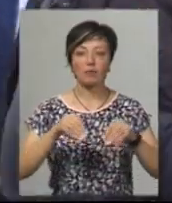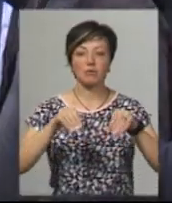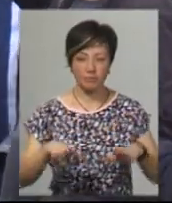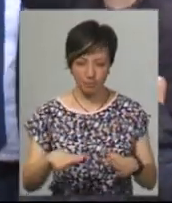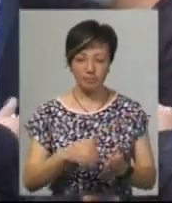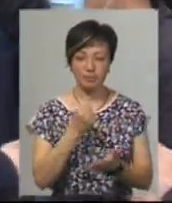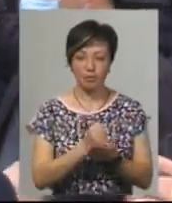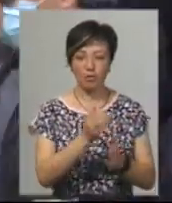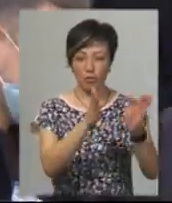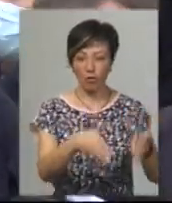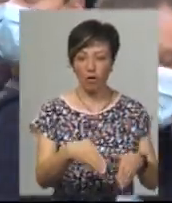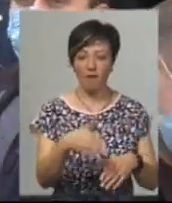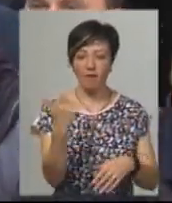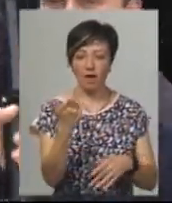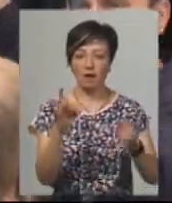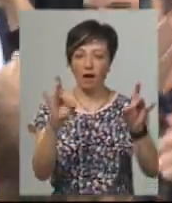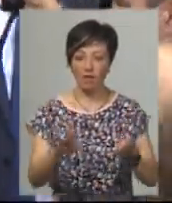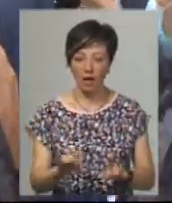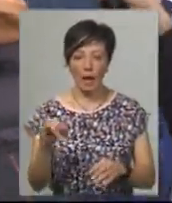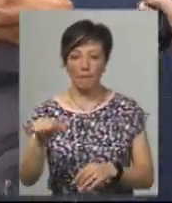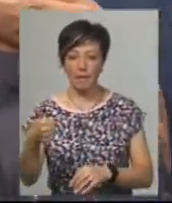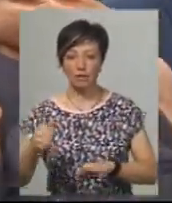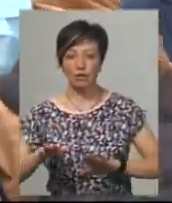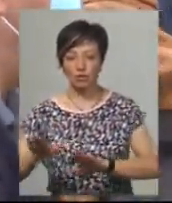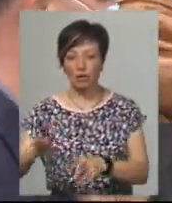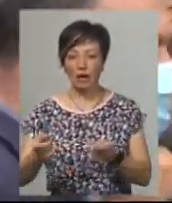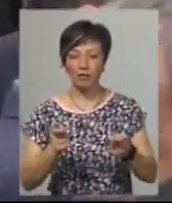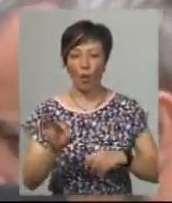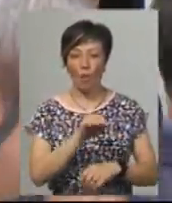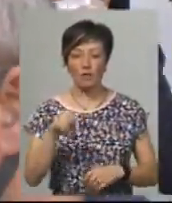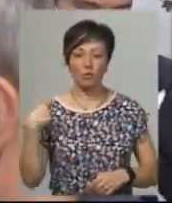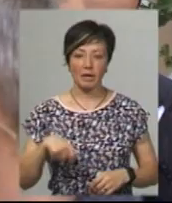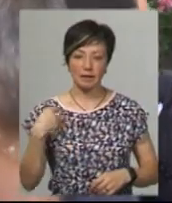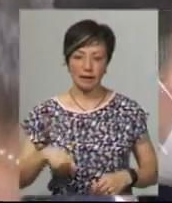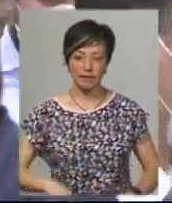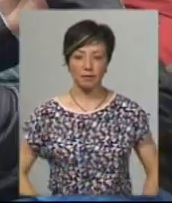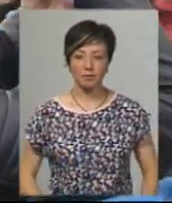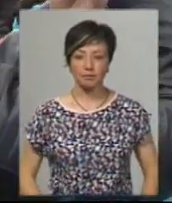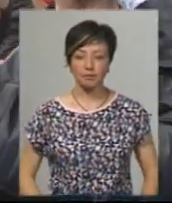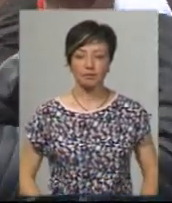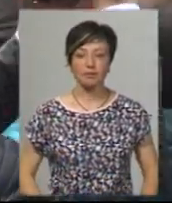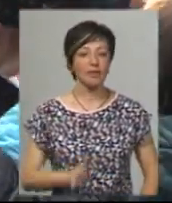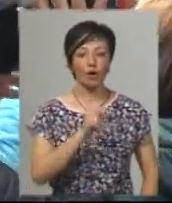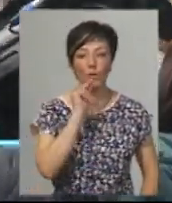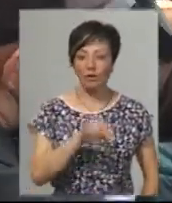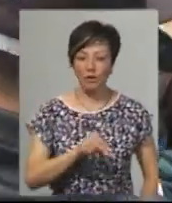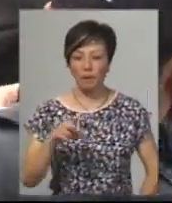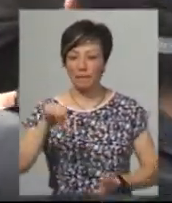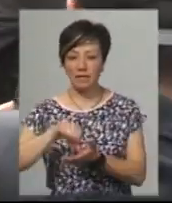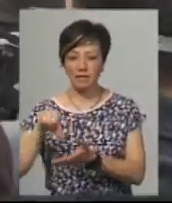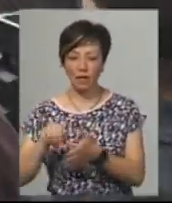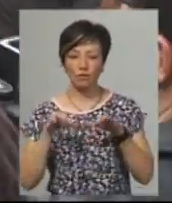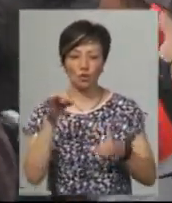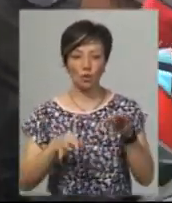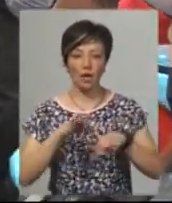ухвалила також стосовно власника кафе Андрія Мельниченка та першого заступника керівника Офісу президента Сергія Трофімова. Ані обвинувачених, ані представників у